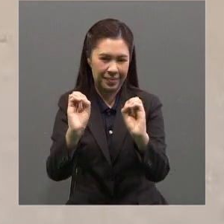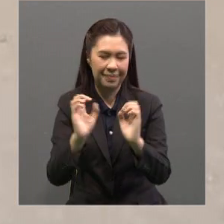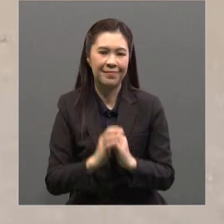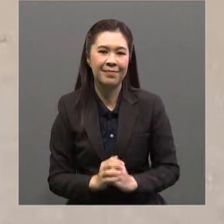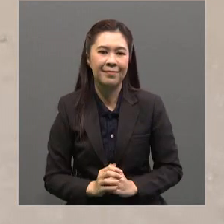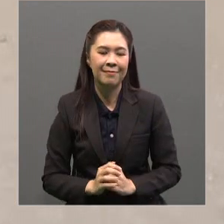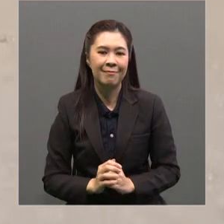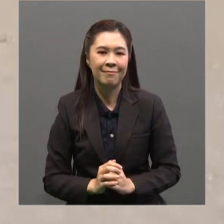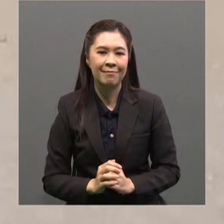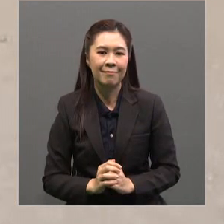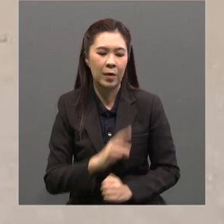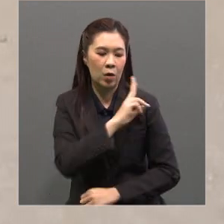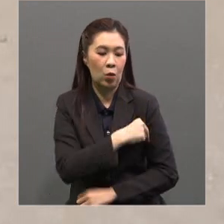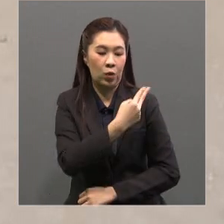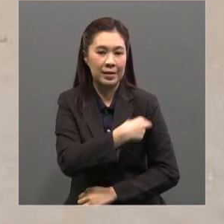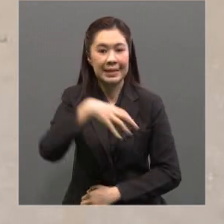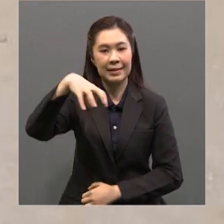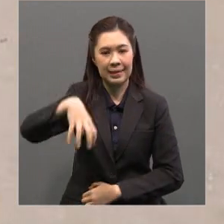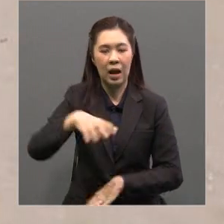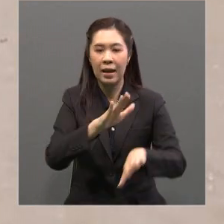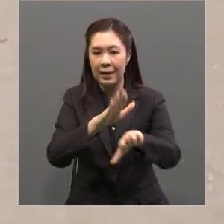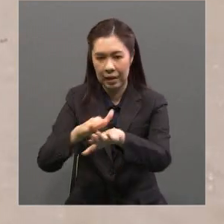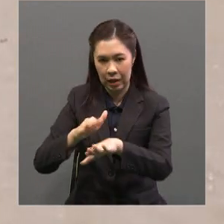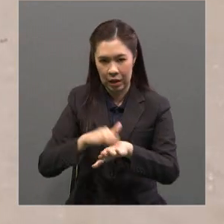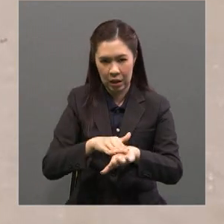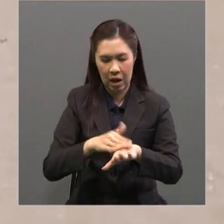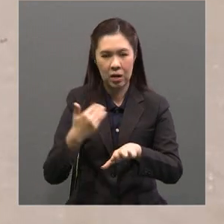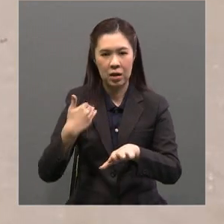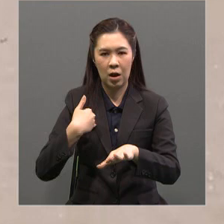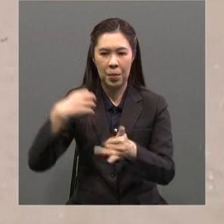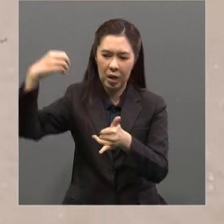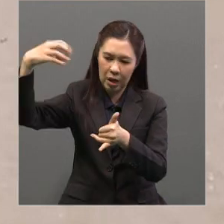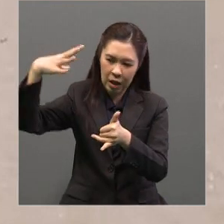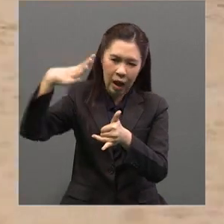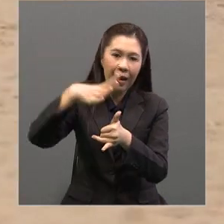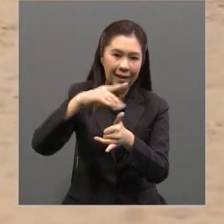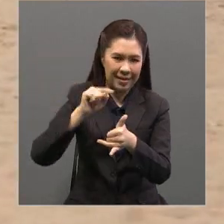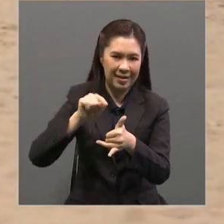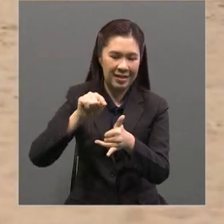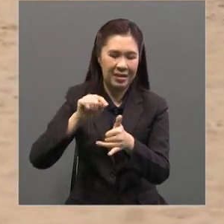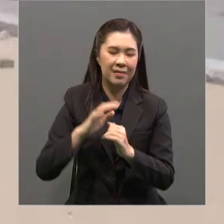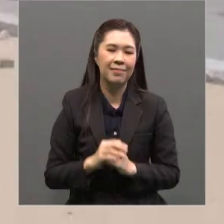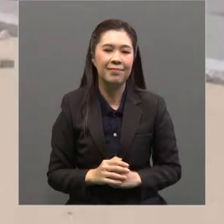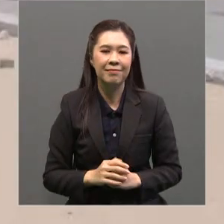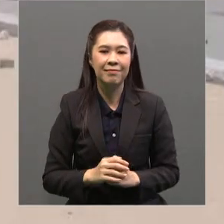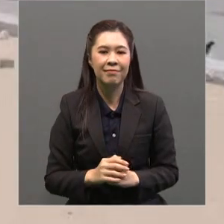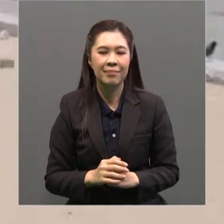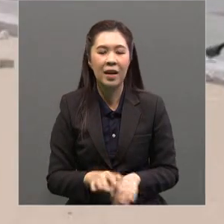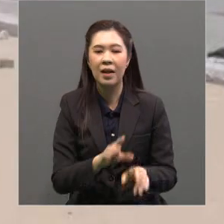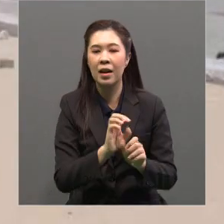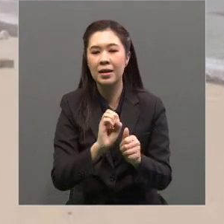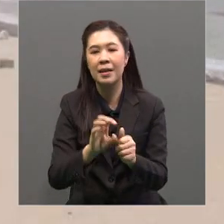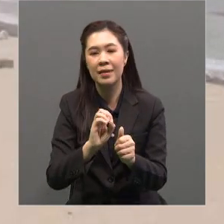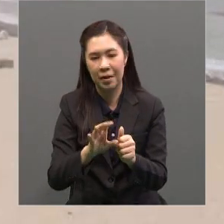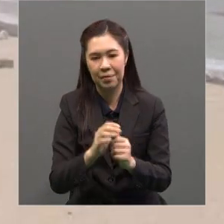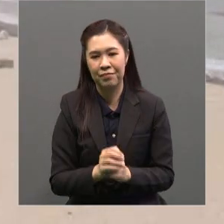ขณะที่สาธารณสุขก็ออกมาเตือนต้องระวังเรื่องของค่ารังสี UV ด้วยจากแสงอาทิตย์นี่แหละค่ะก็เลยแนะนำบอกว่า